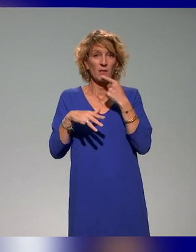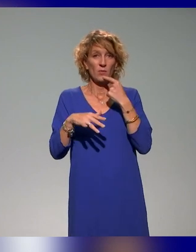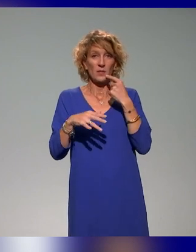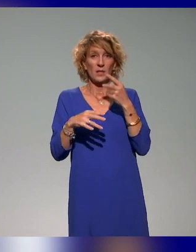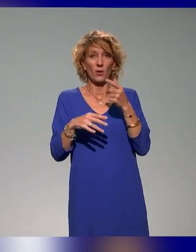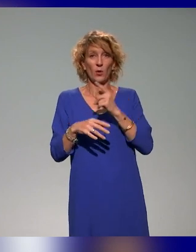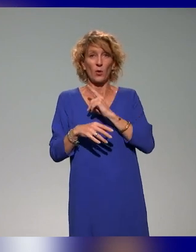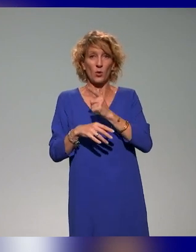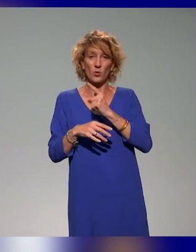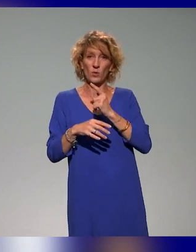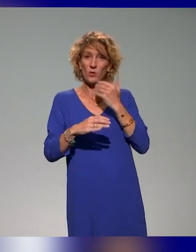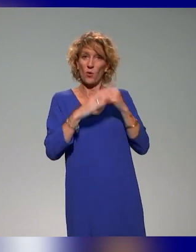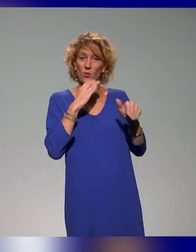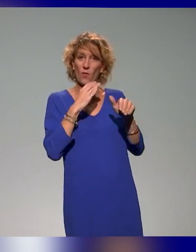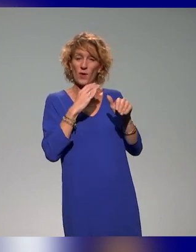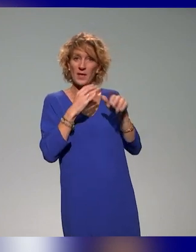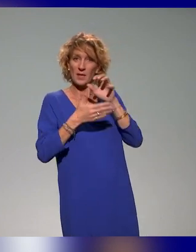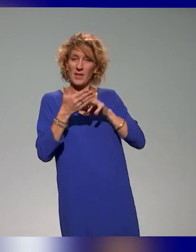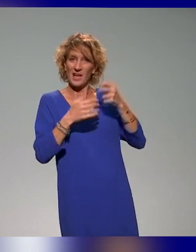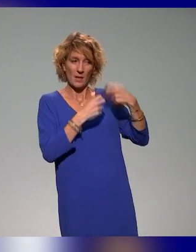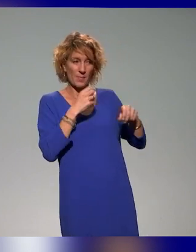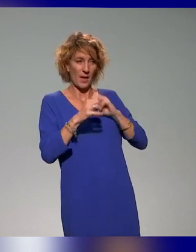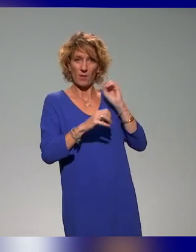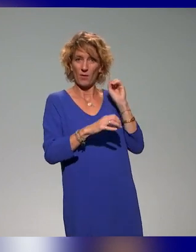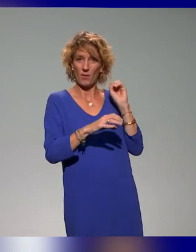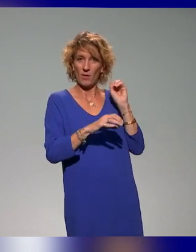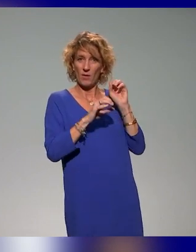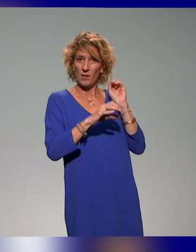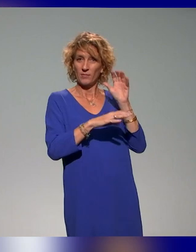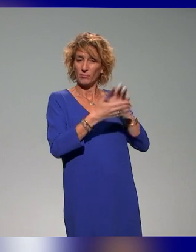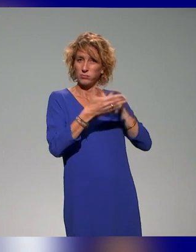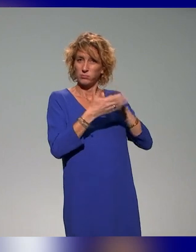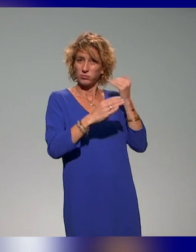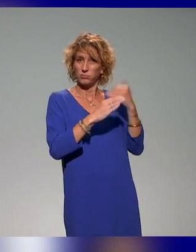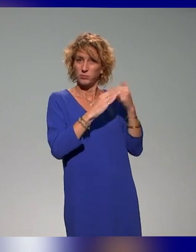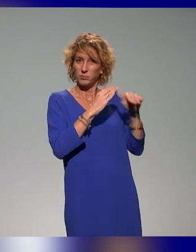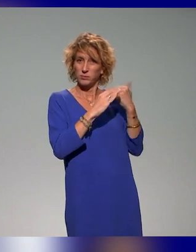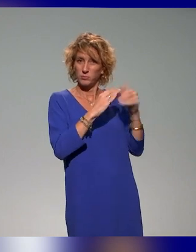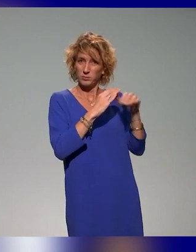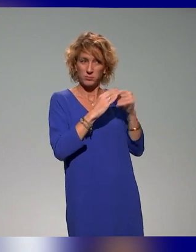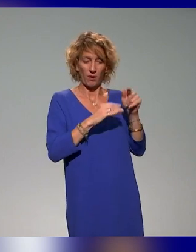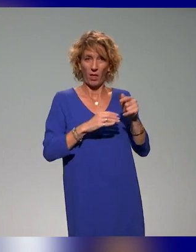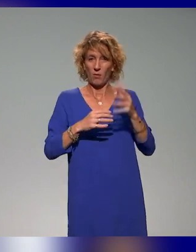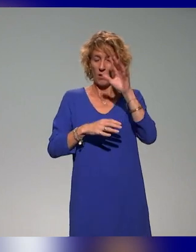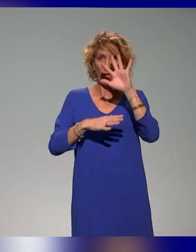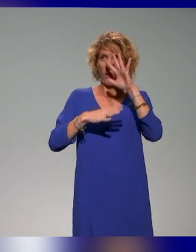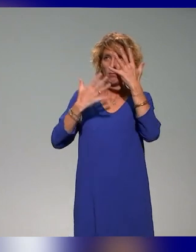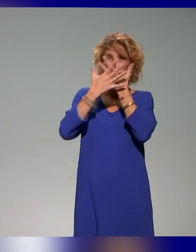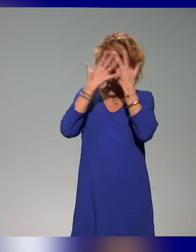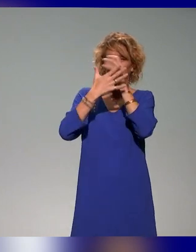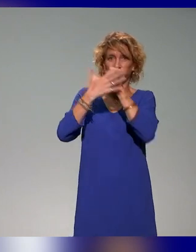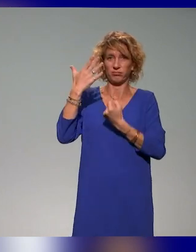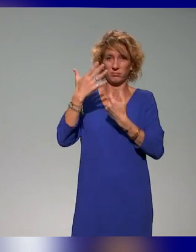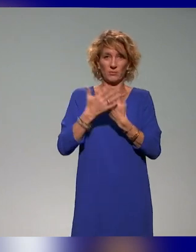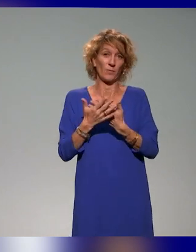Angie de messages, et voilà, il y a des problématiques aussi liée aux usages, finalement. Oui, et